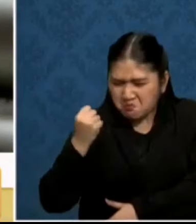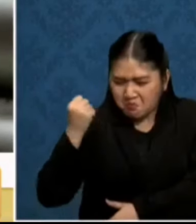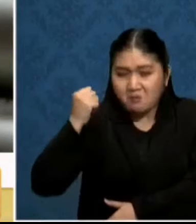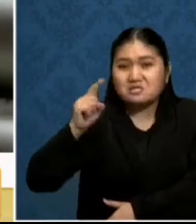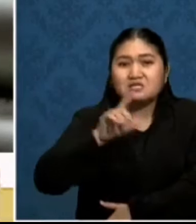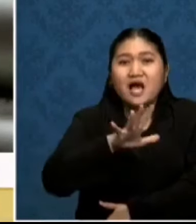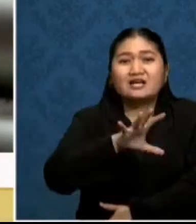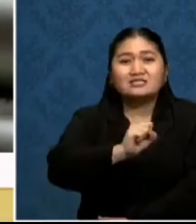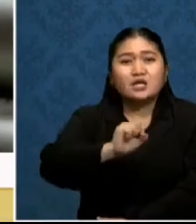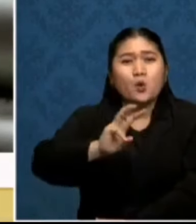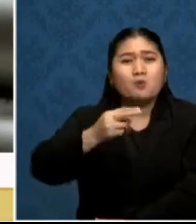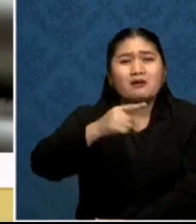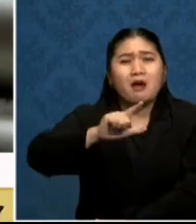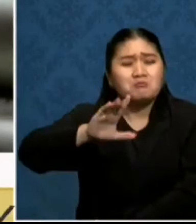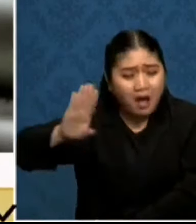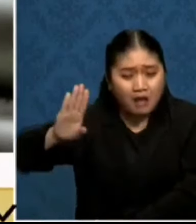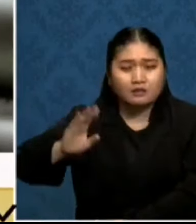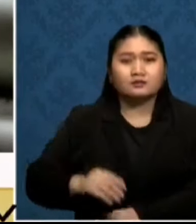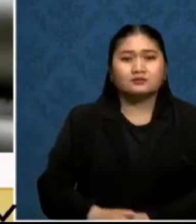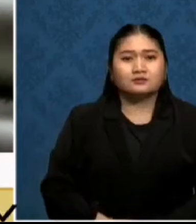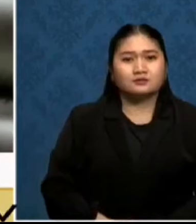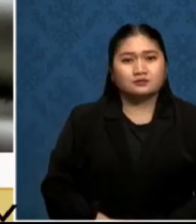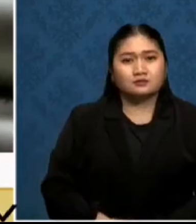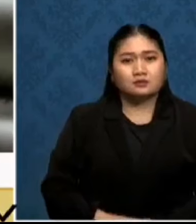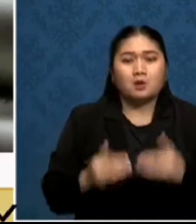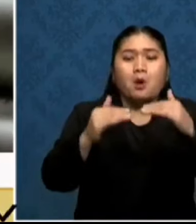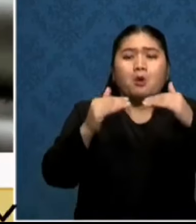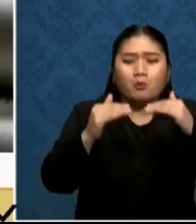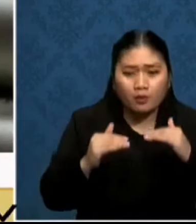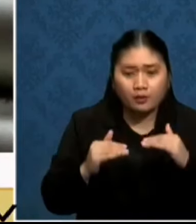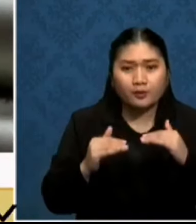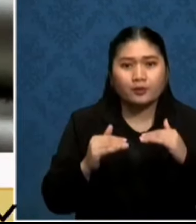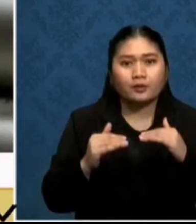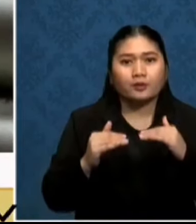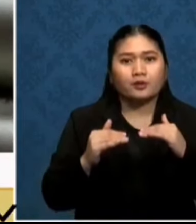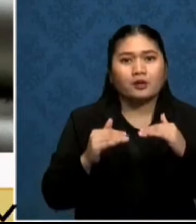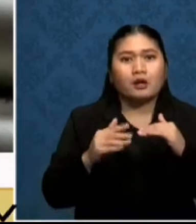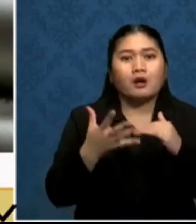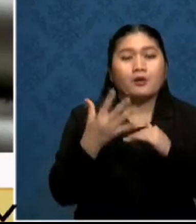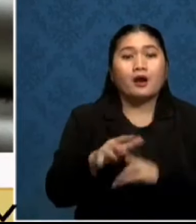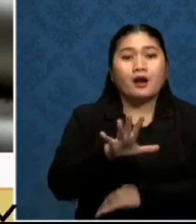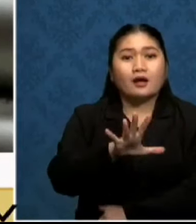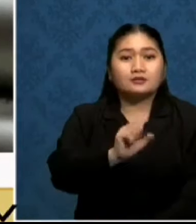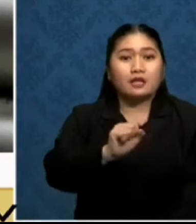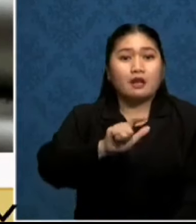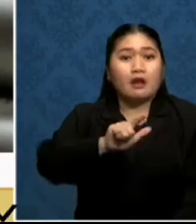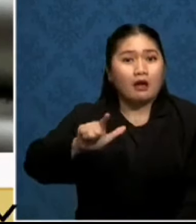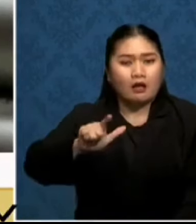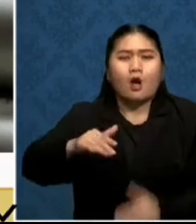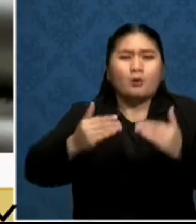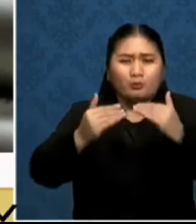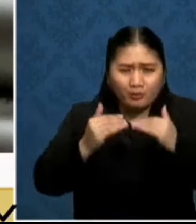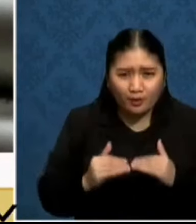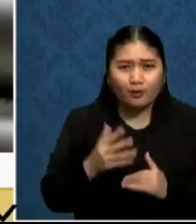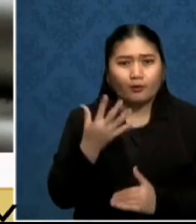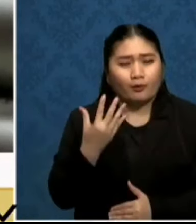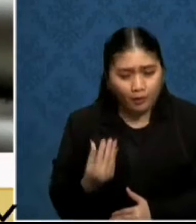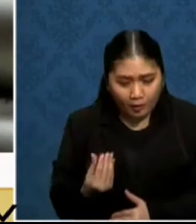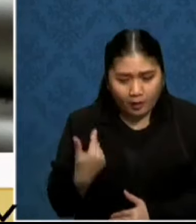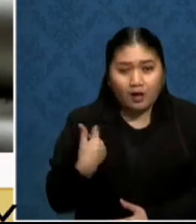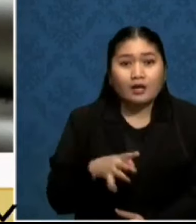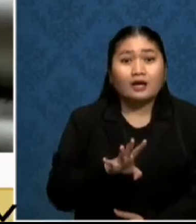56,000ล้านบาทแล้วก็ลดลงมาเหลือ 500,000ล้านแล้วก็ลดอีก